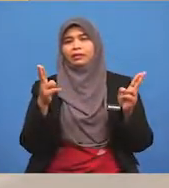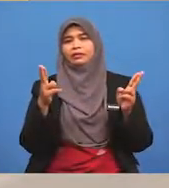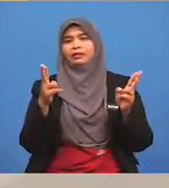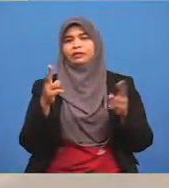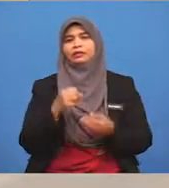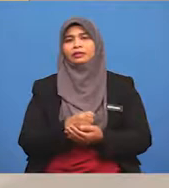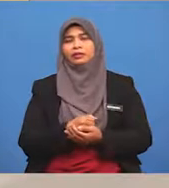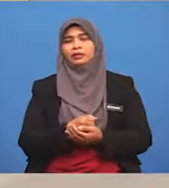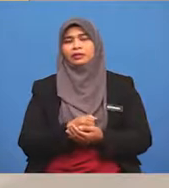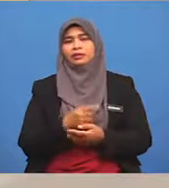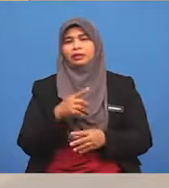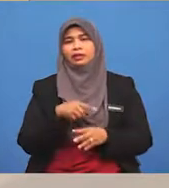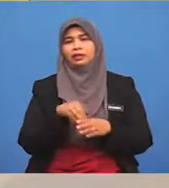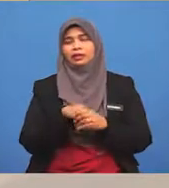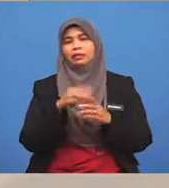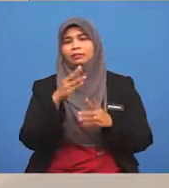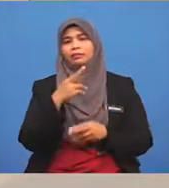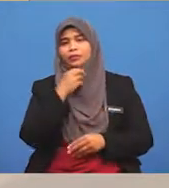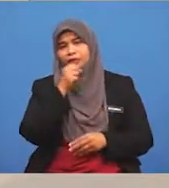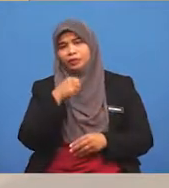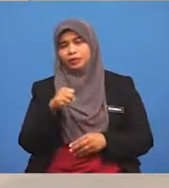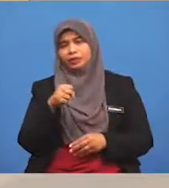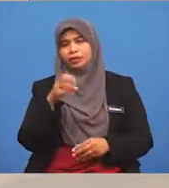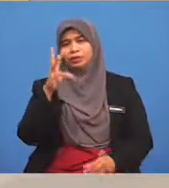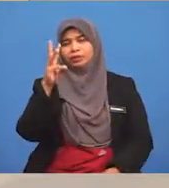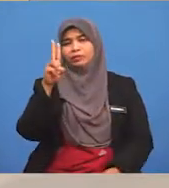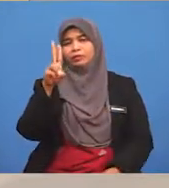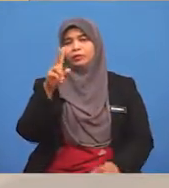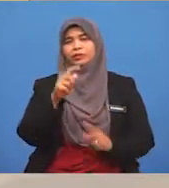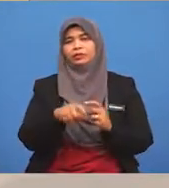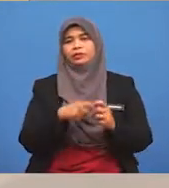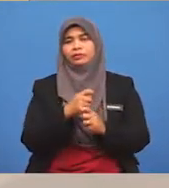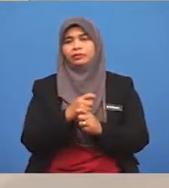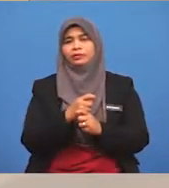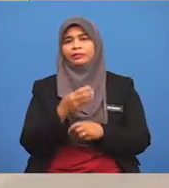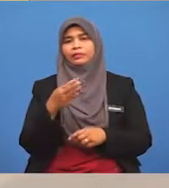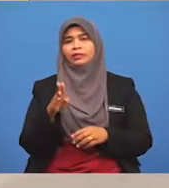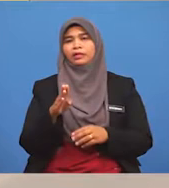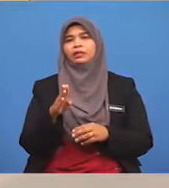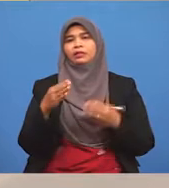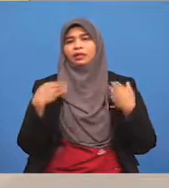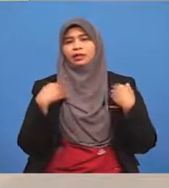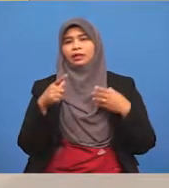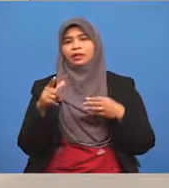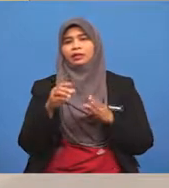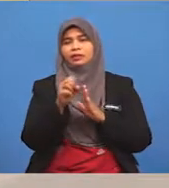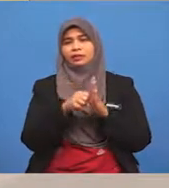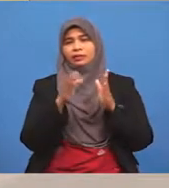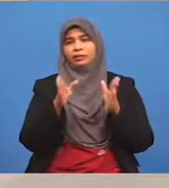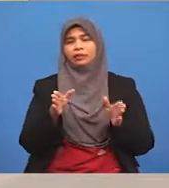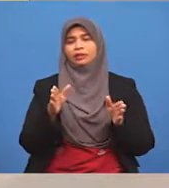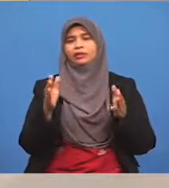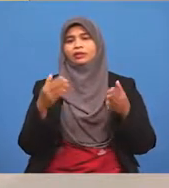256 Hijrah dalam usia 62 tahun. Beliau merupakan seorang anak